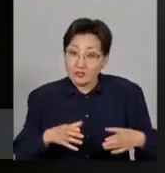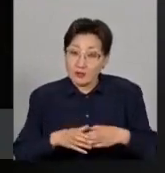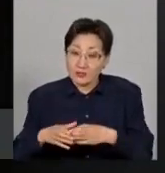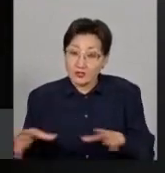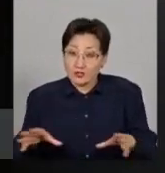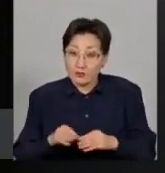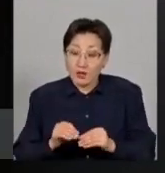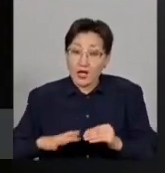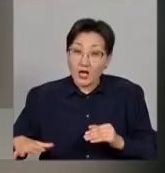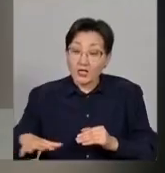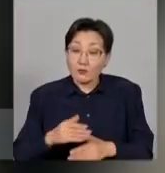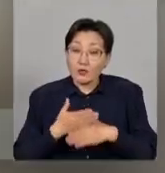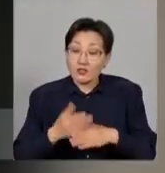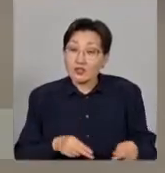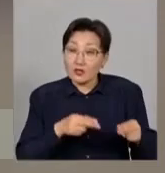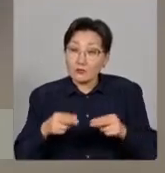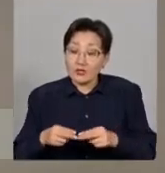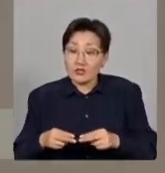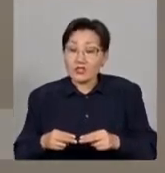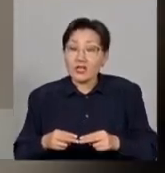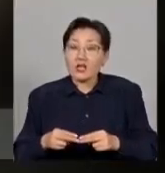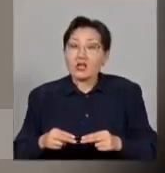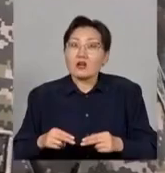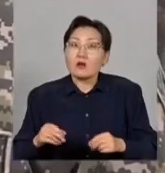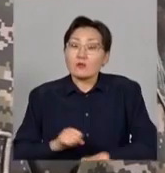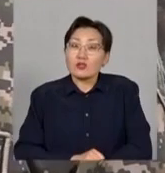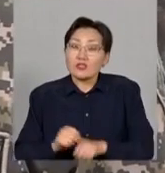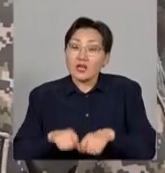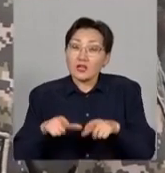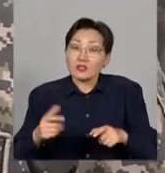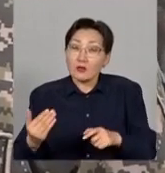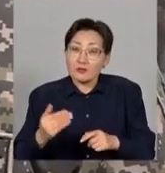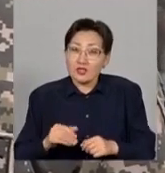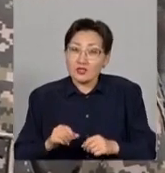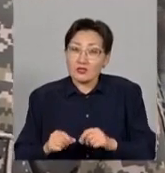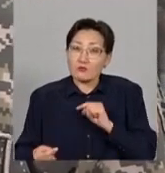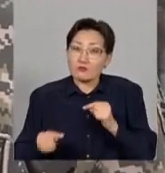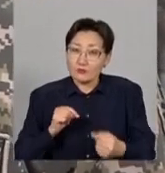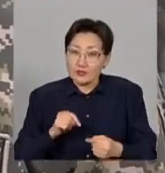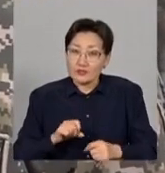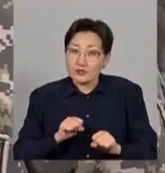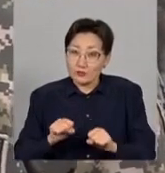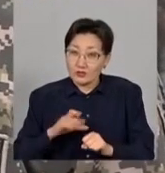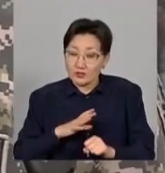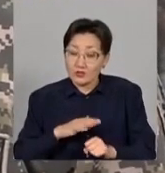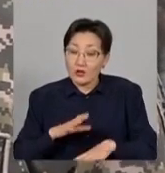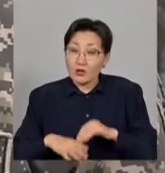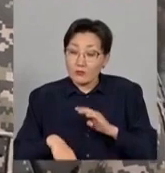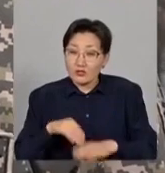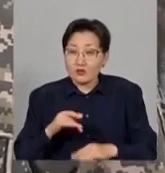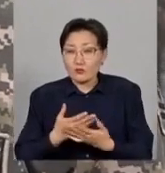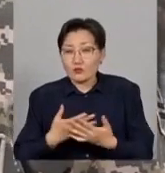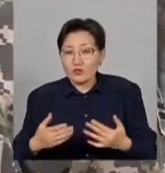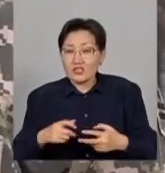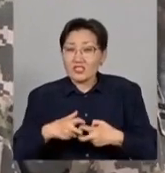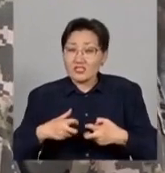бірге алаңға көмекке келіп, қаскөйлермен жекпе-жекке түскен. У них в руках были дубинки. Қолдарына шоқпарлар мен